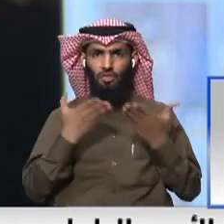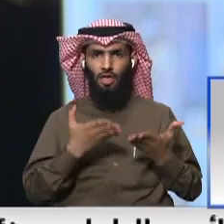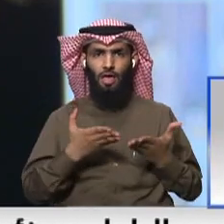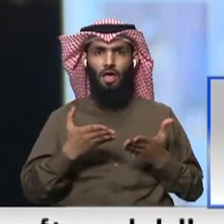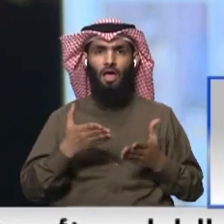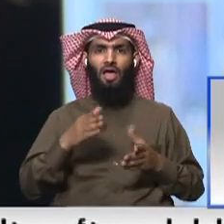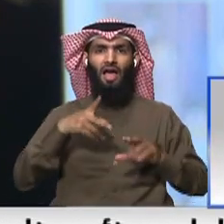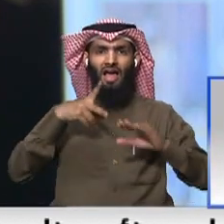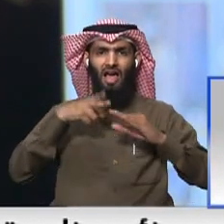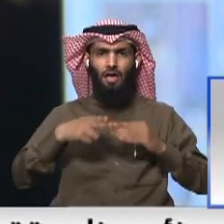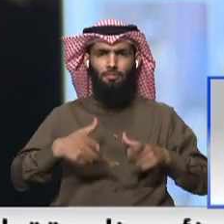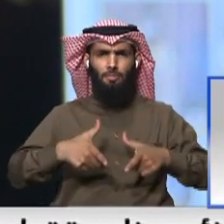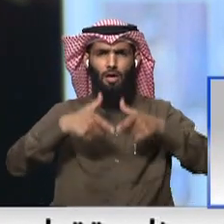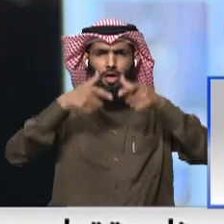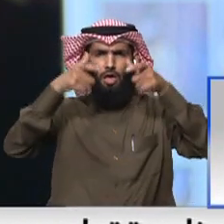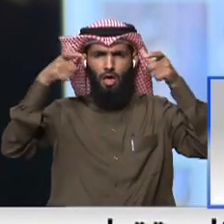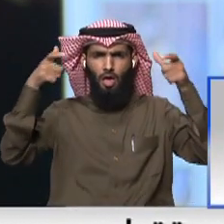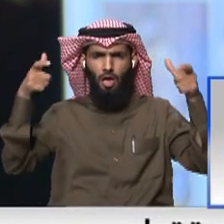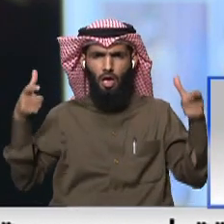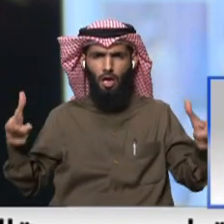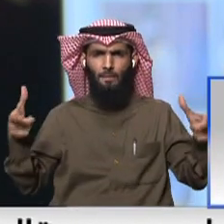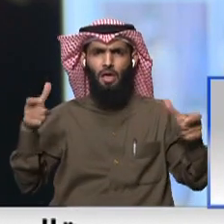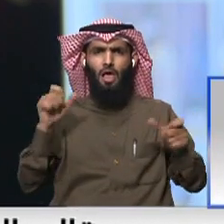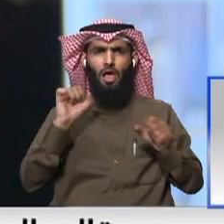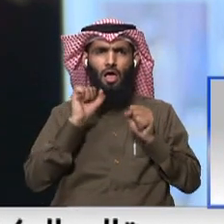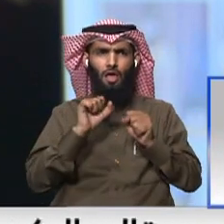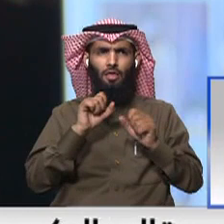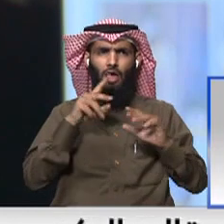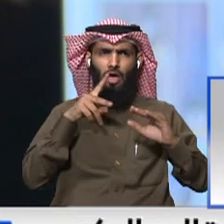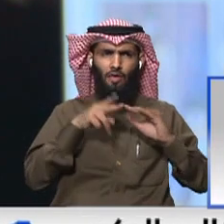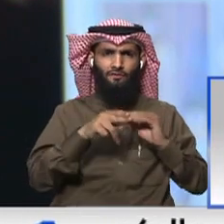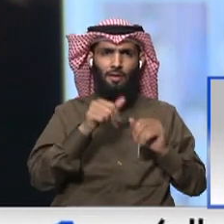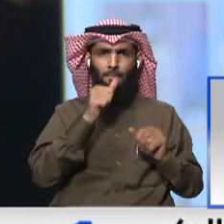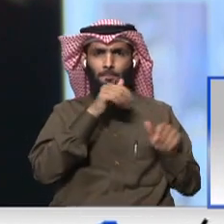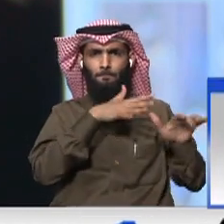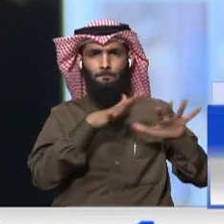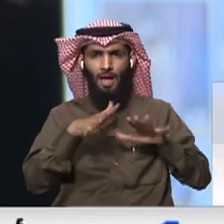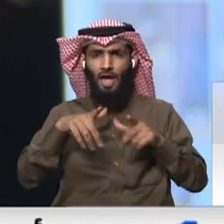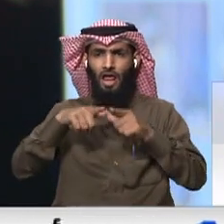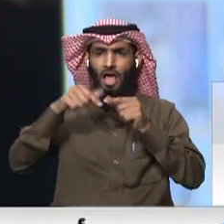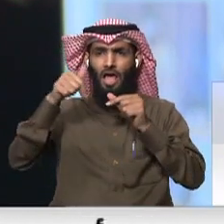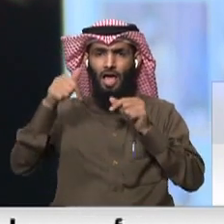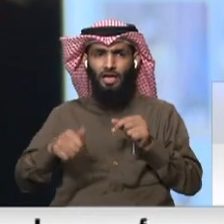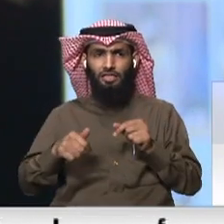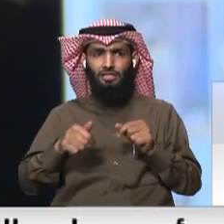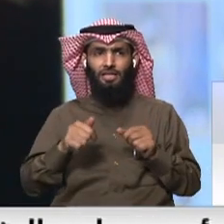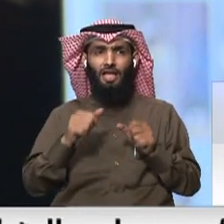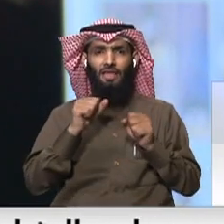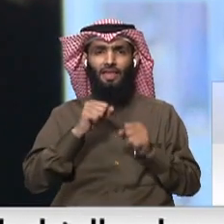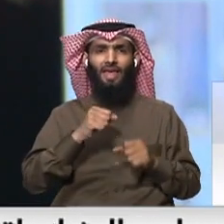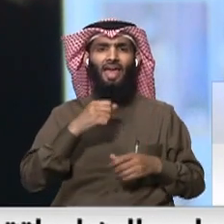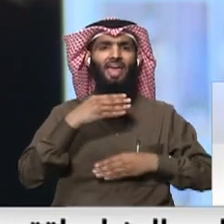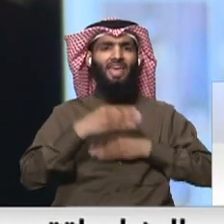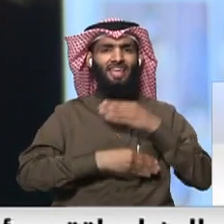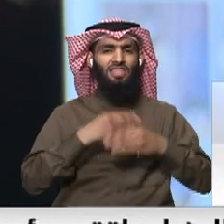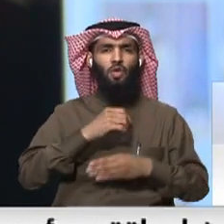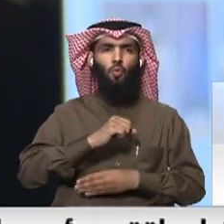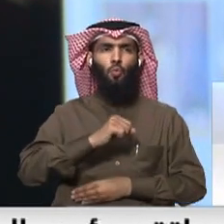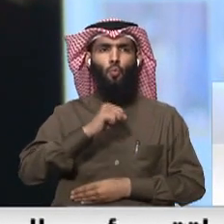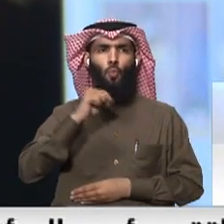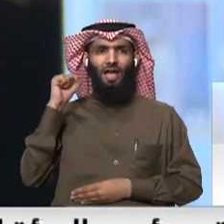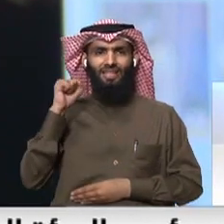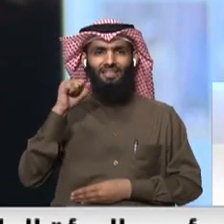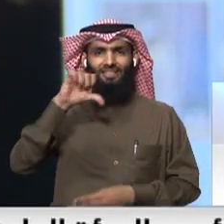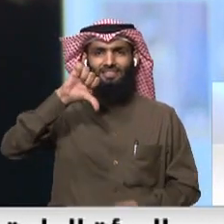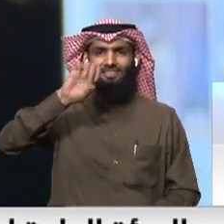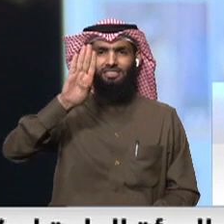مهرجان تراثي حرفي وإبداعي خليجي بحري يقام في دولة الكويت تحت شعار عيد وطن وتراث إكسبو 965 الخليجي